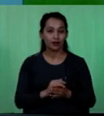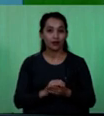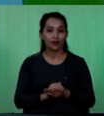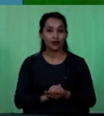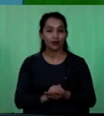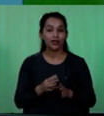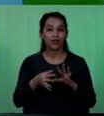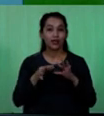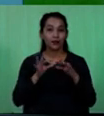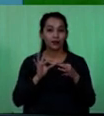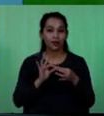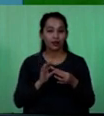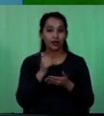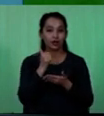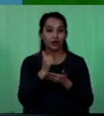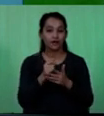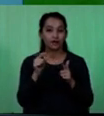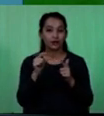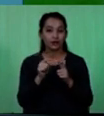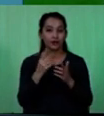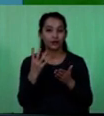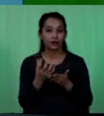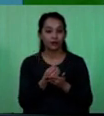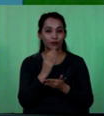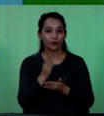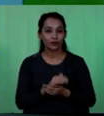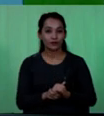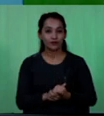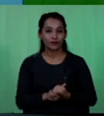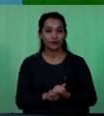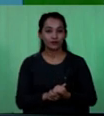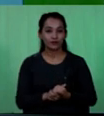gaplardan biz bosh bo'laklarini aniqlab olamiz.